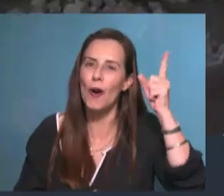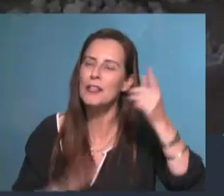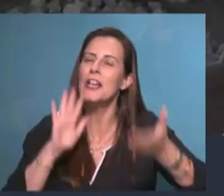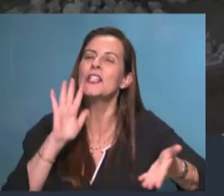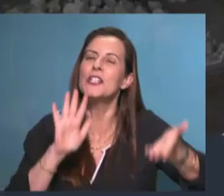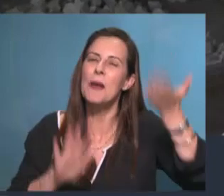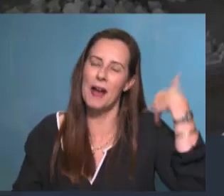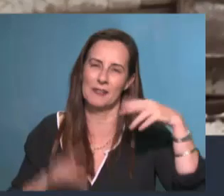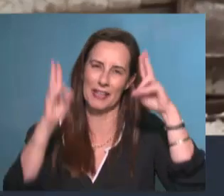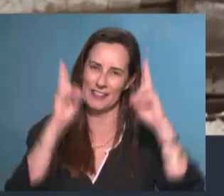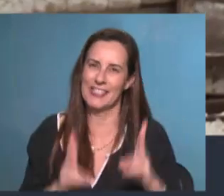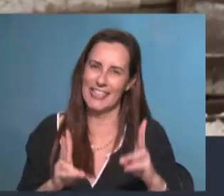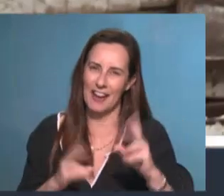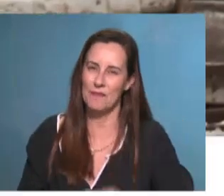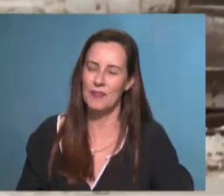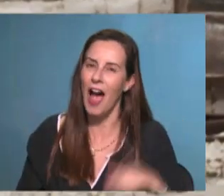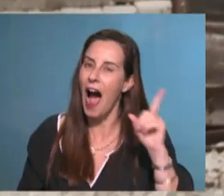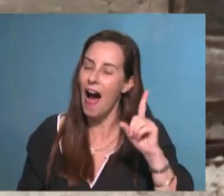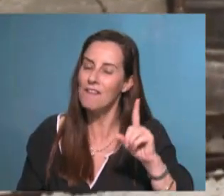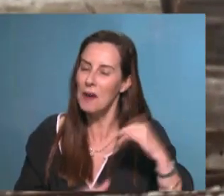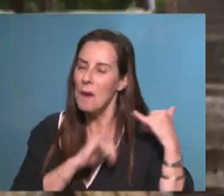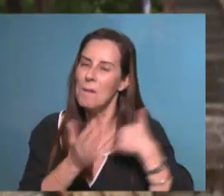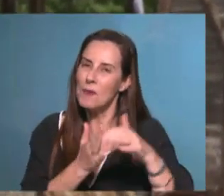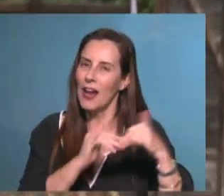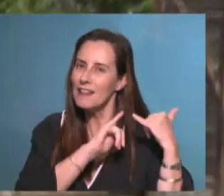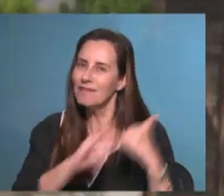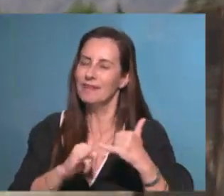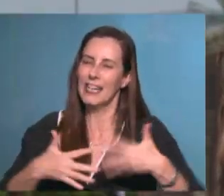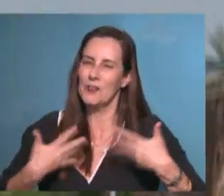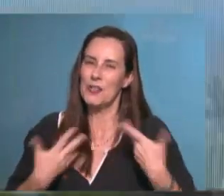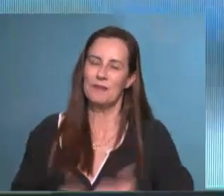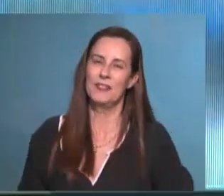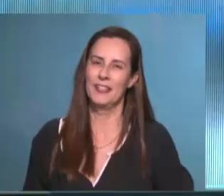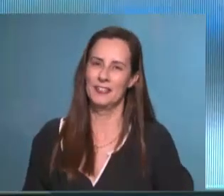ירדה מהפסים, אבל לא מפסיקה לספק לנו ריגושים.